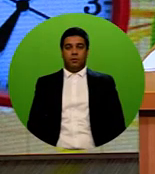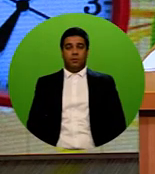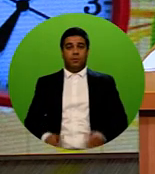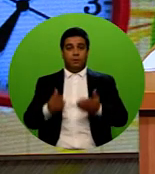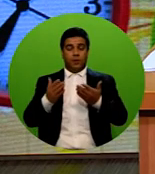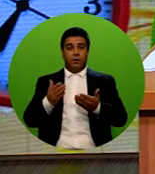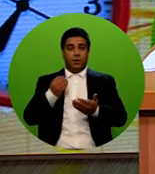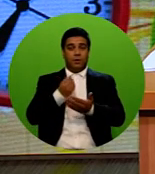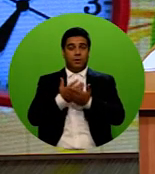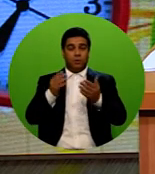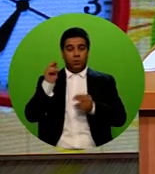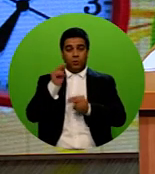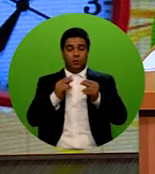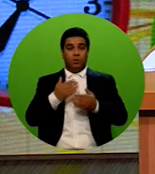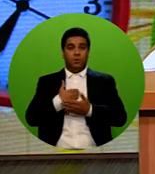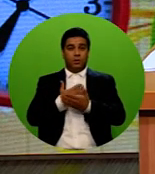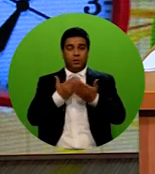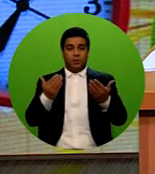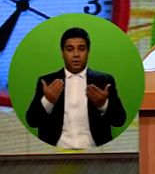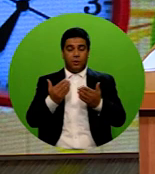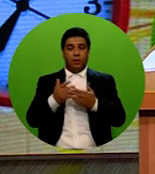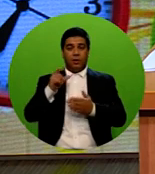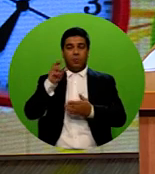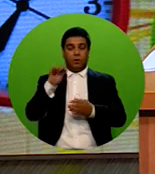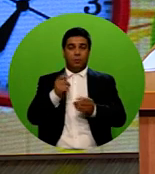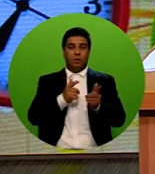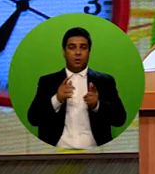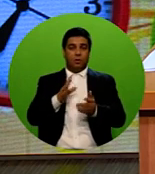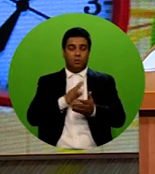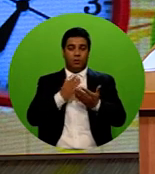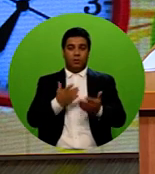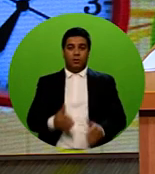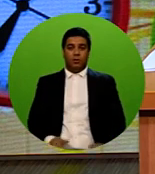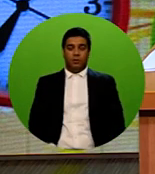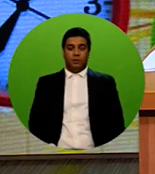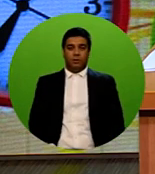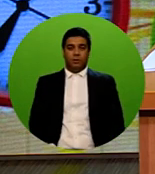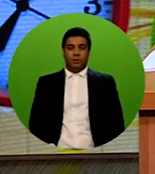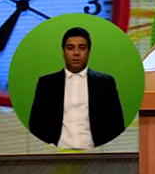Mana aziz o'quvchilar, bizning emblemamiz tayyor bo'ldi.